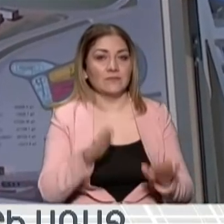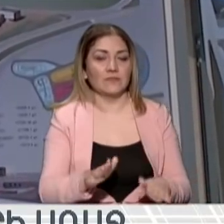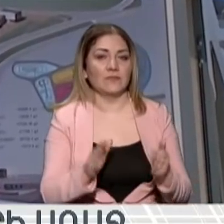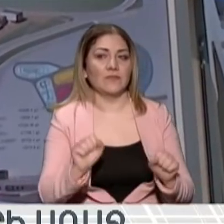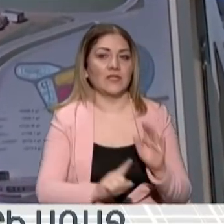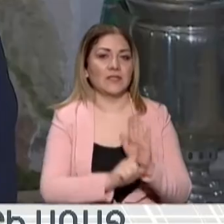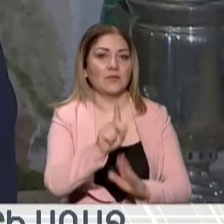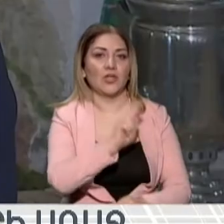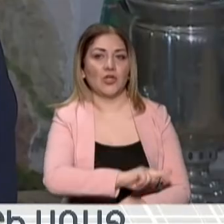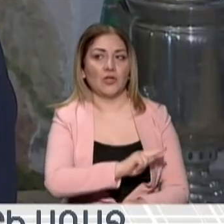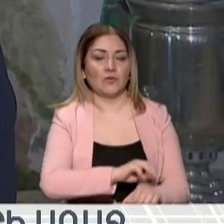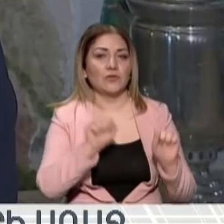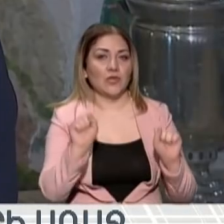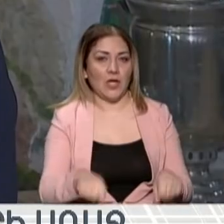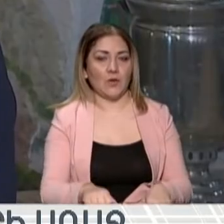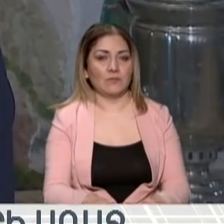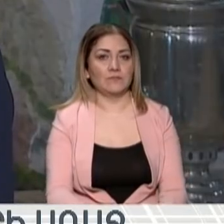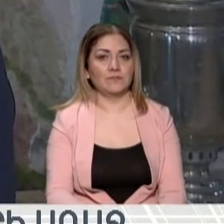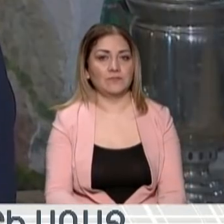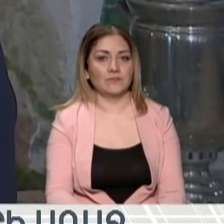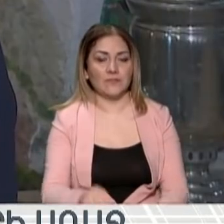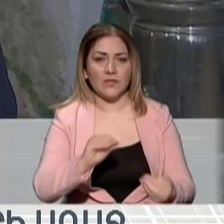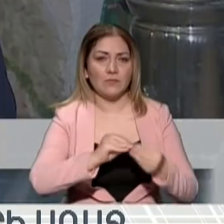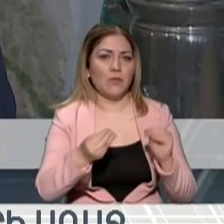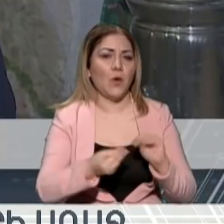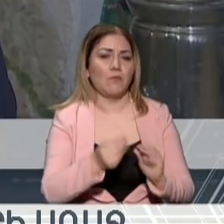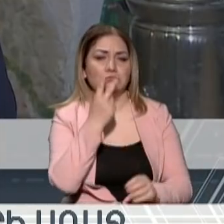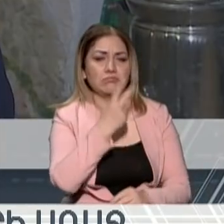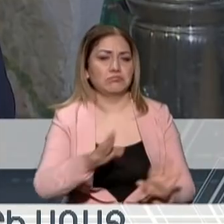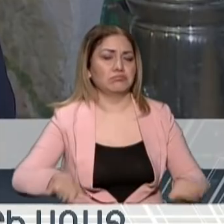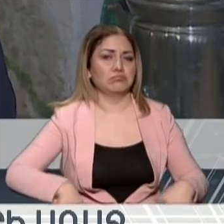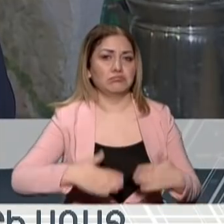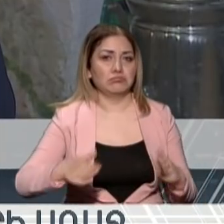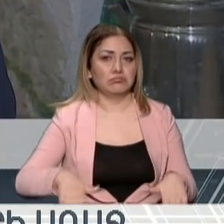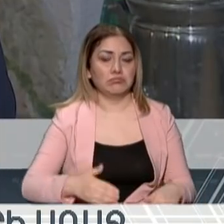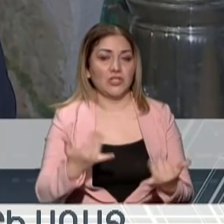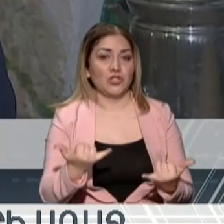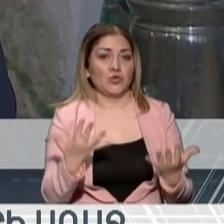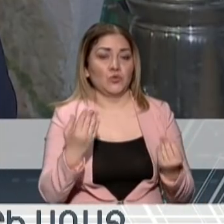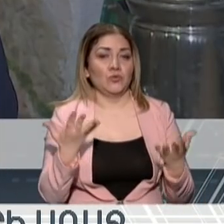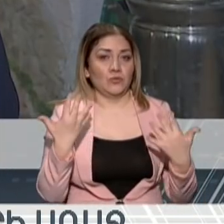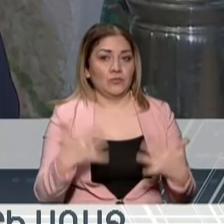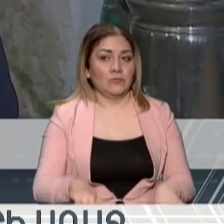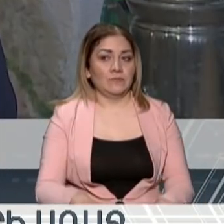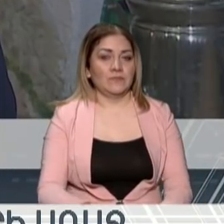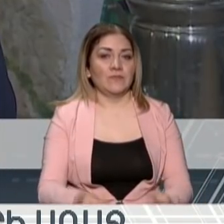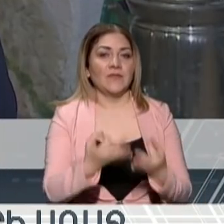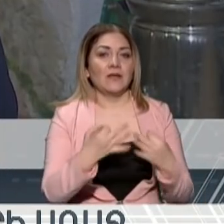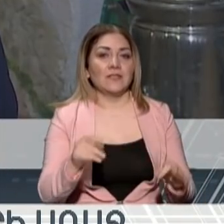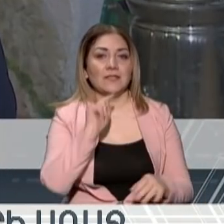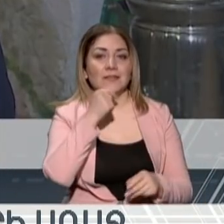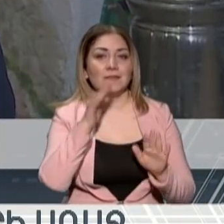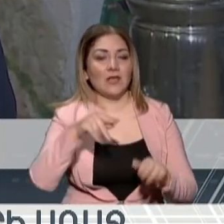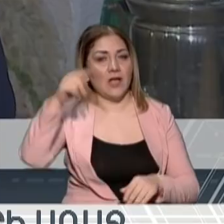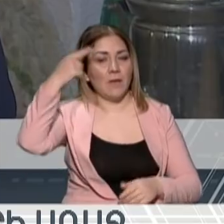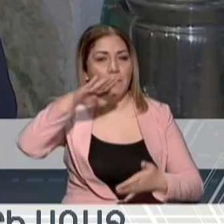կարող է սկսել գործել։ Իրականում պրոբլեմ ես եմ հանդիպել, այսինքն այսօր արդեն ազատ տնտեսական